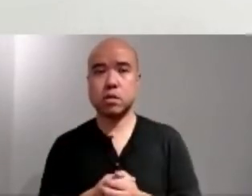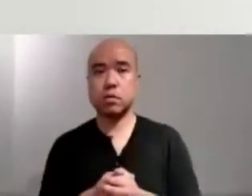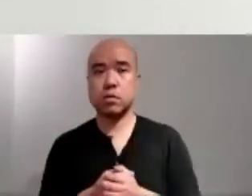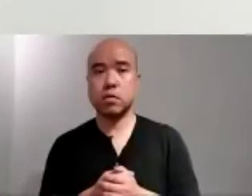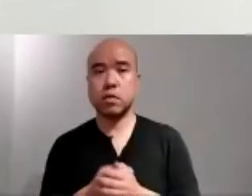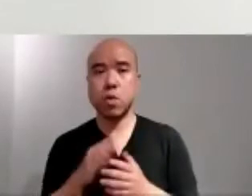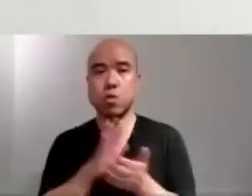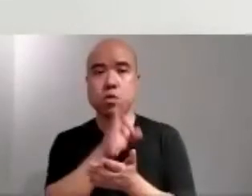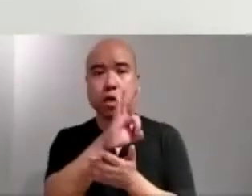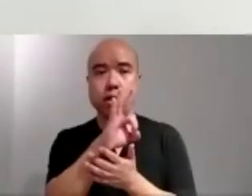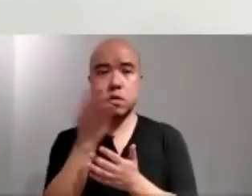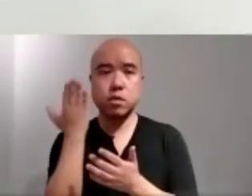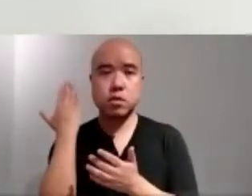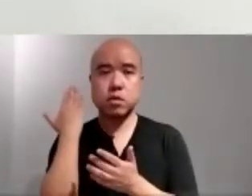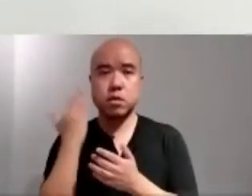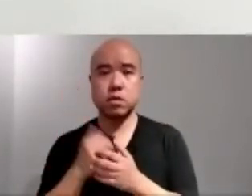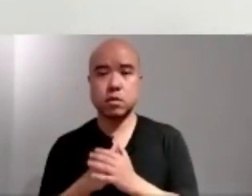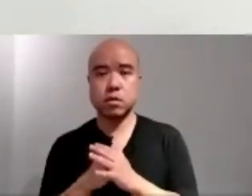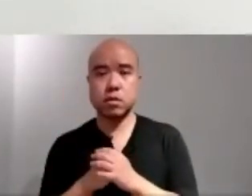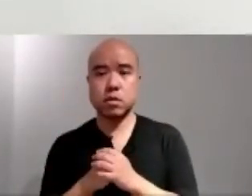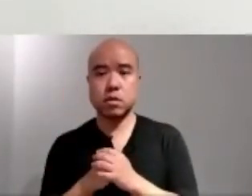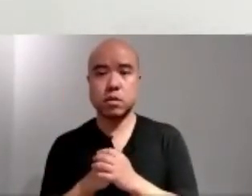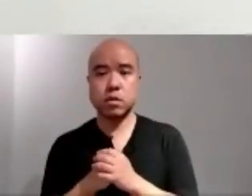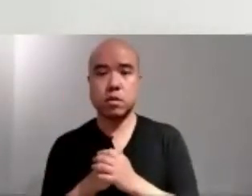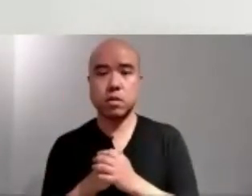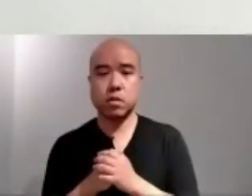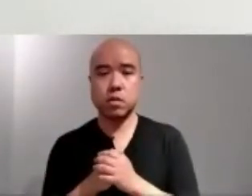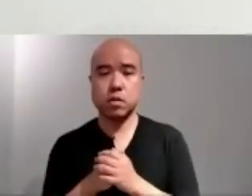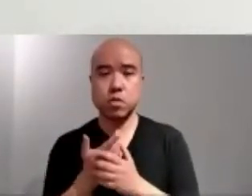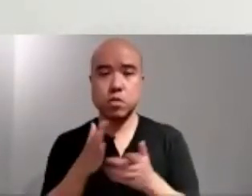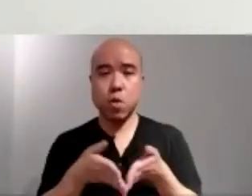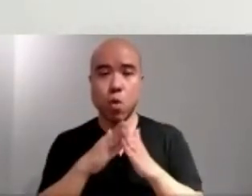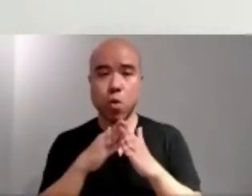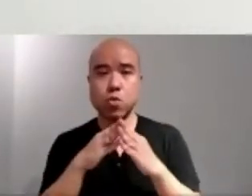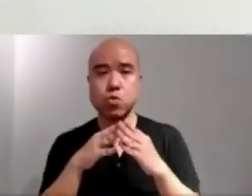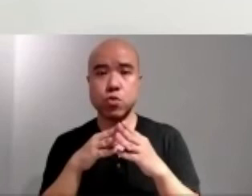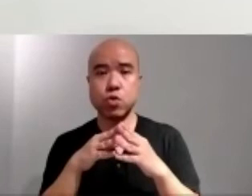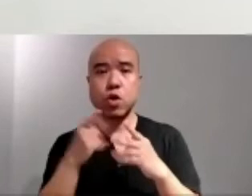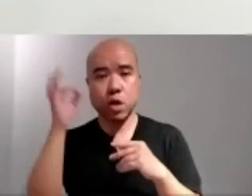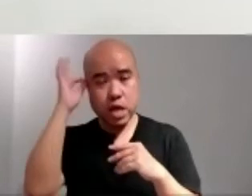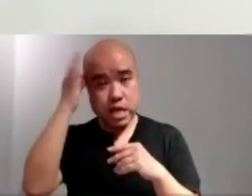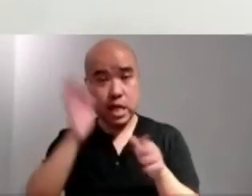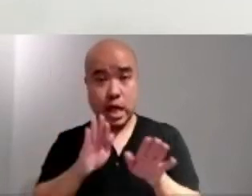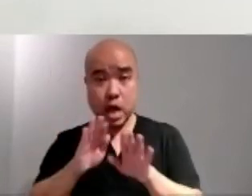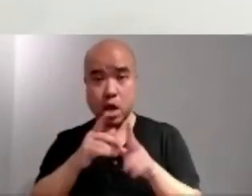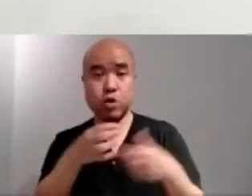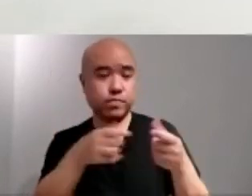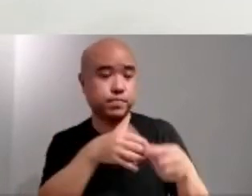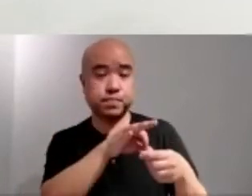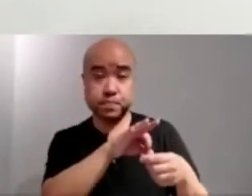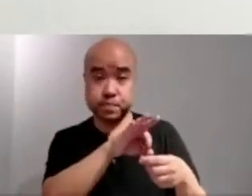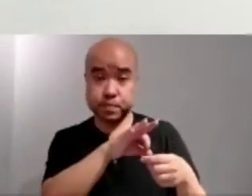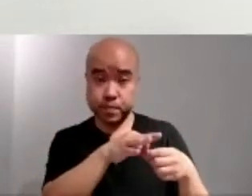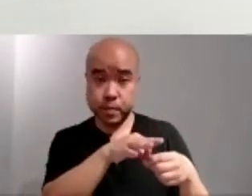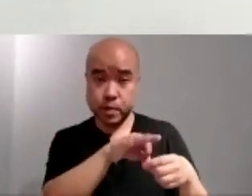年前咧，我自己同埋一班智囊团咧，都开咗一个慈善机构，就叫做善游，咁就专帮一啲